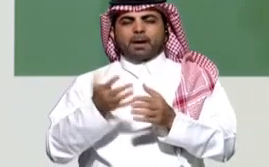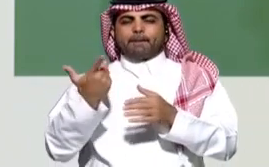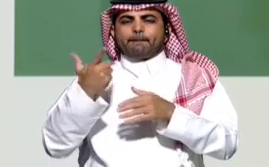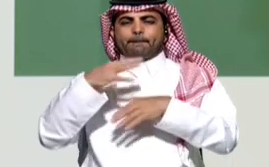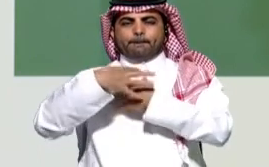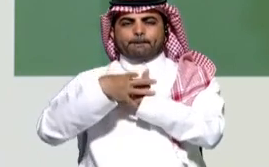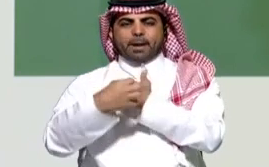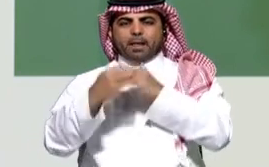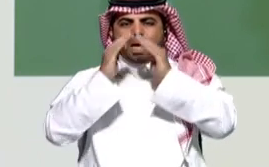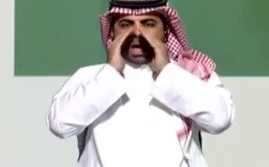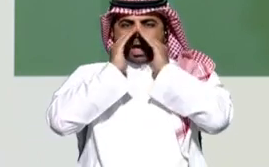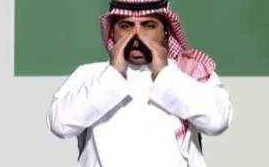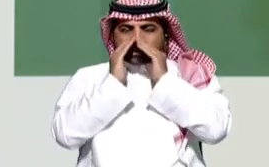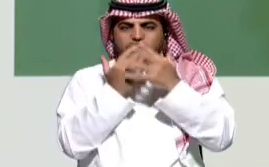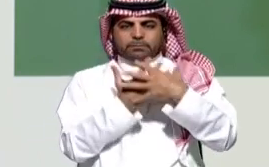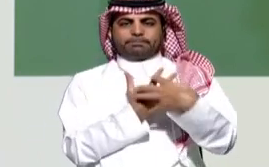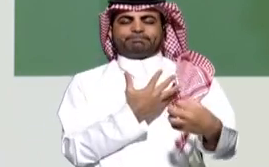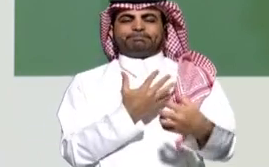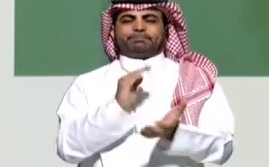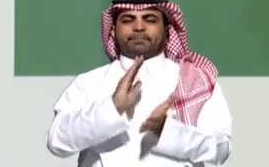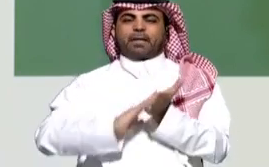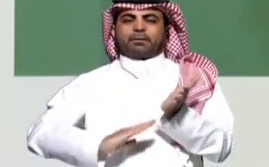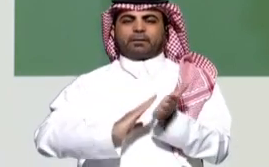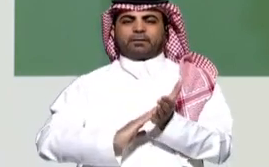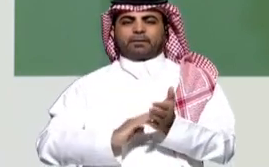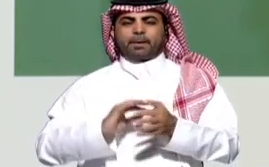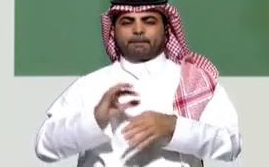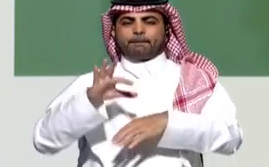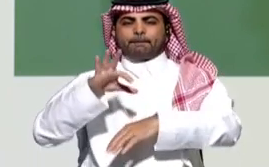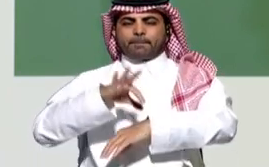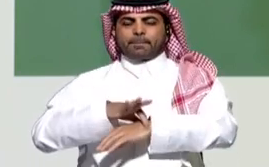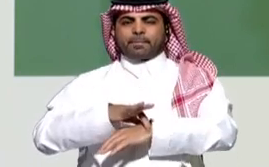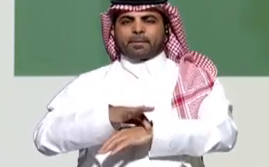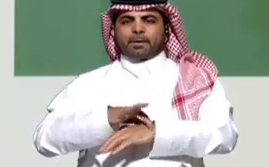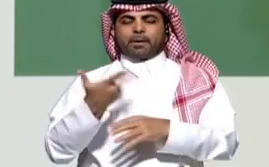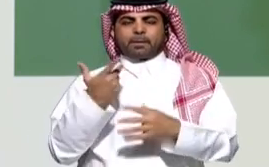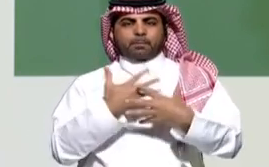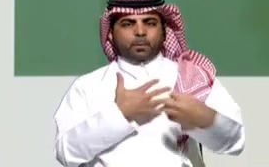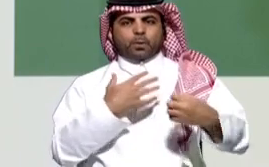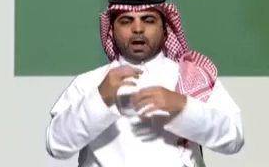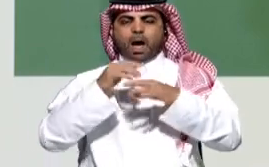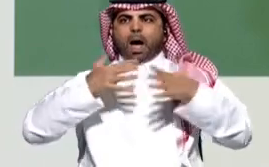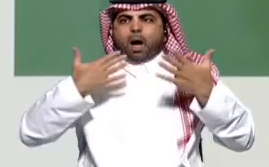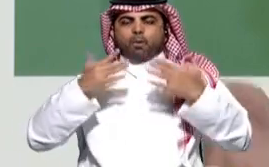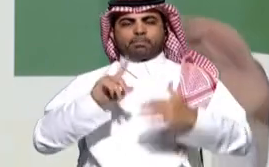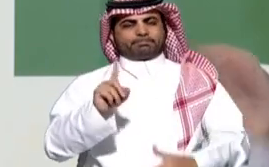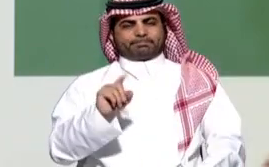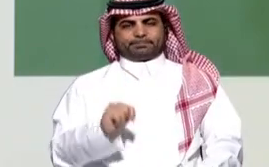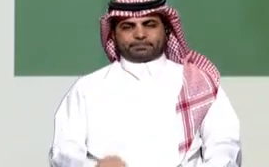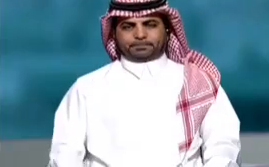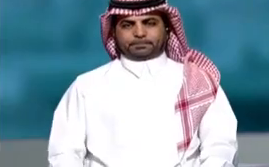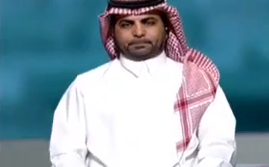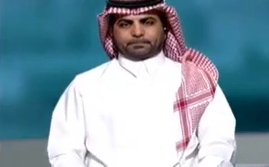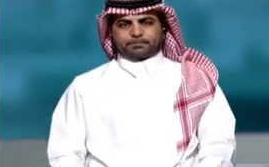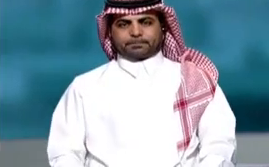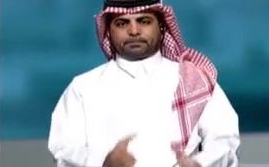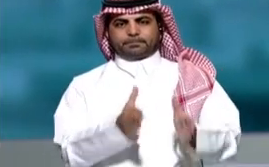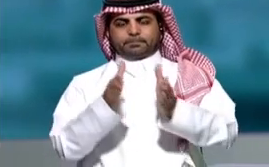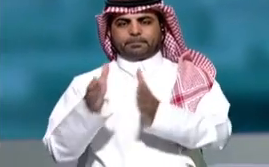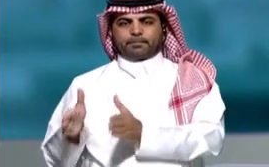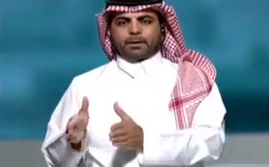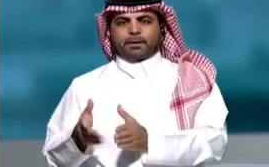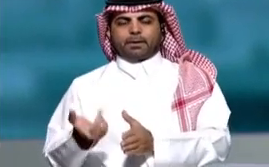ينتقل عن طريق الرذاذ، وبالتالي لا يعتبر من الأوبئة أو الأمراض المنتقلة عن طريق الهواء. تفضل.